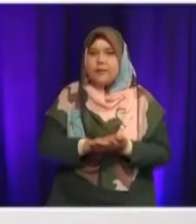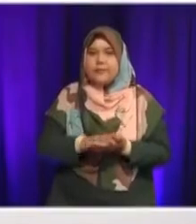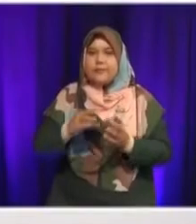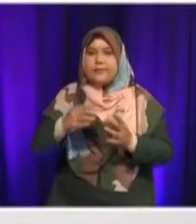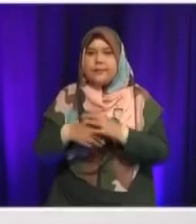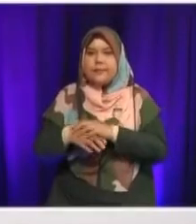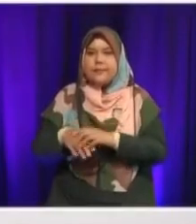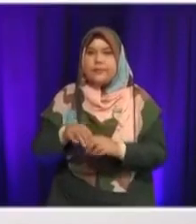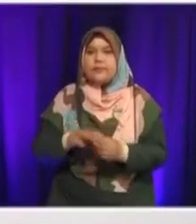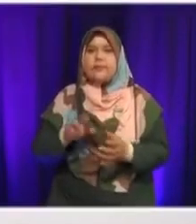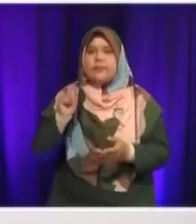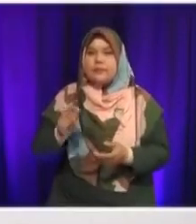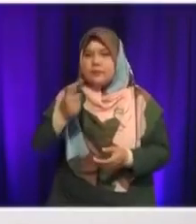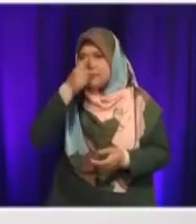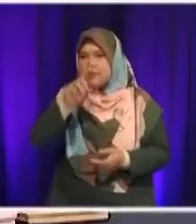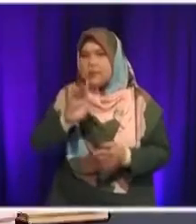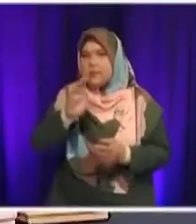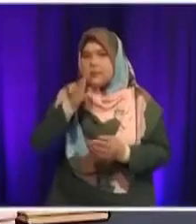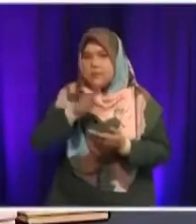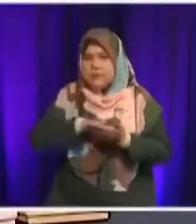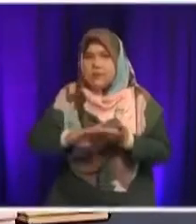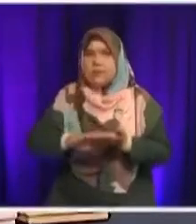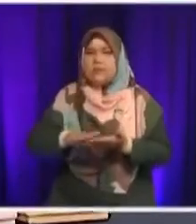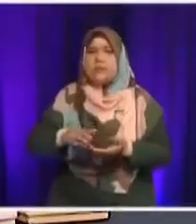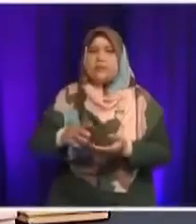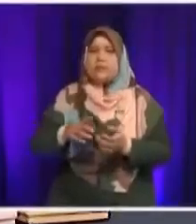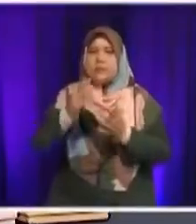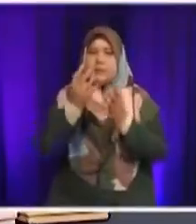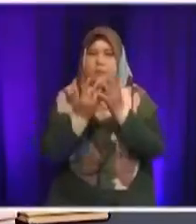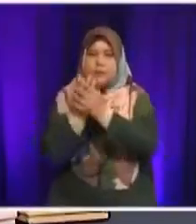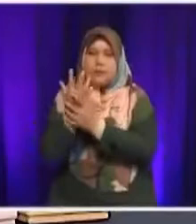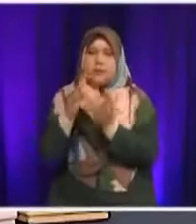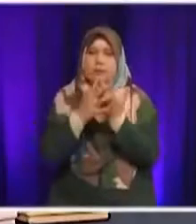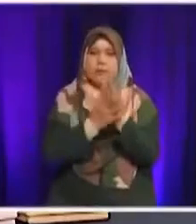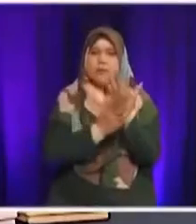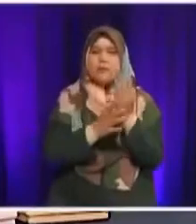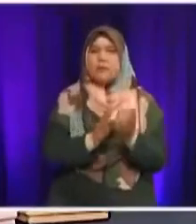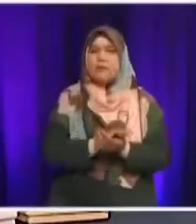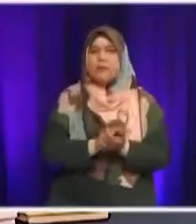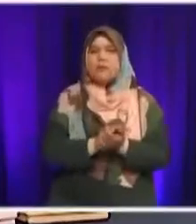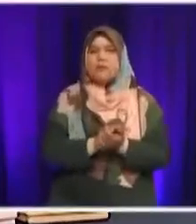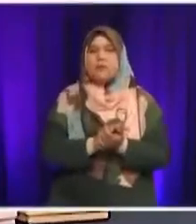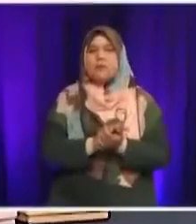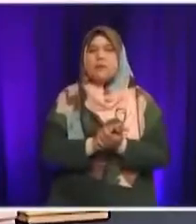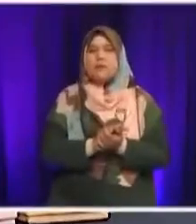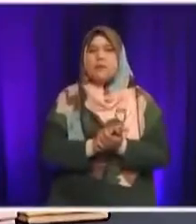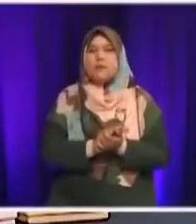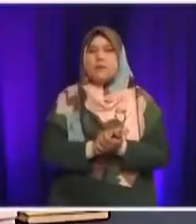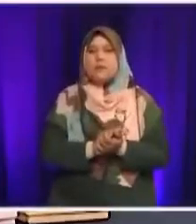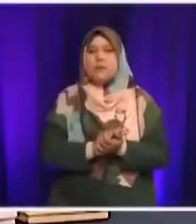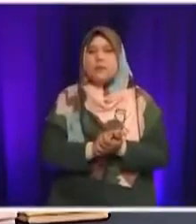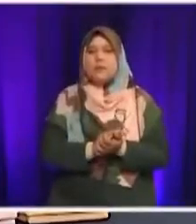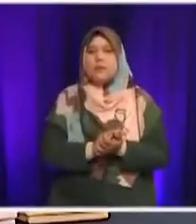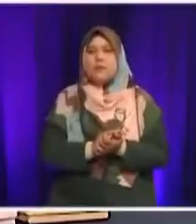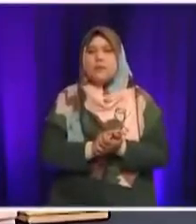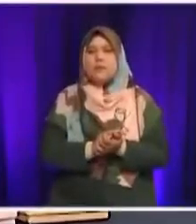pastikan kebersihan kebersihan kebersihan perlu diamalkan kebetulan kita tidak pakai sarung tangan betul ya